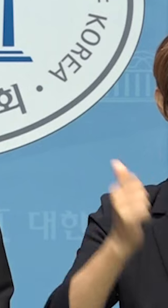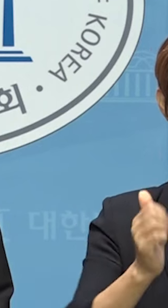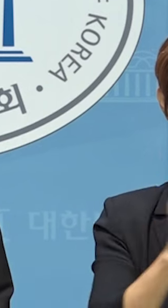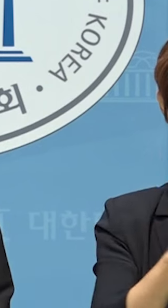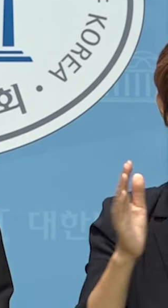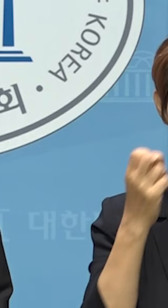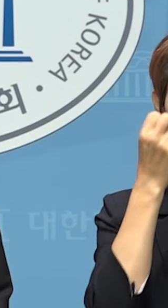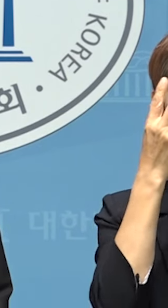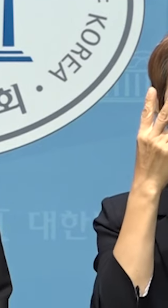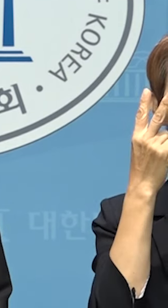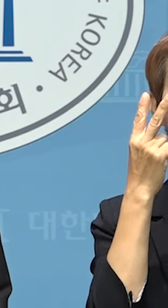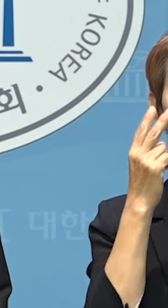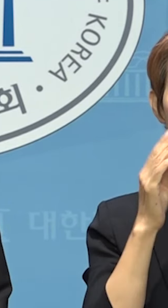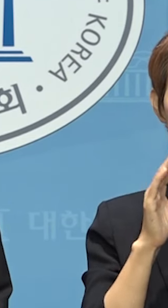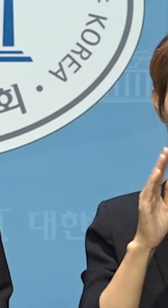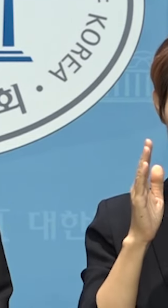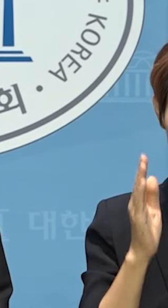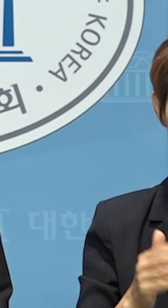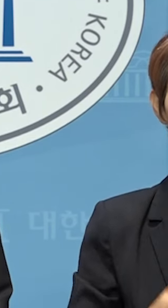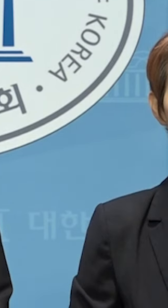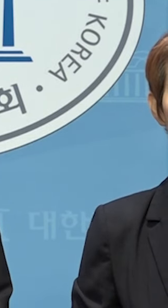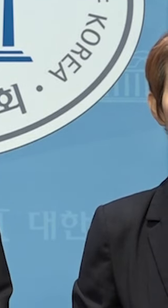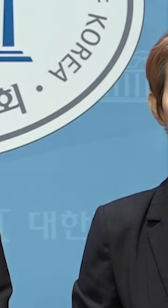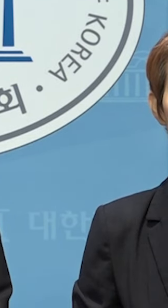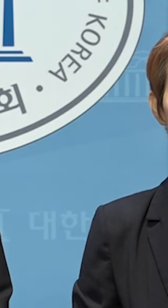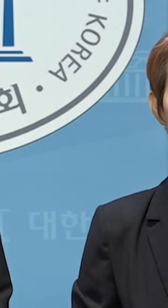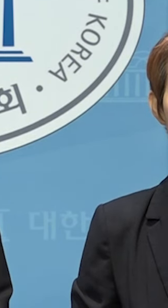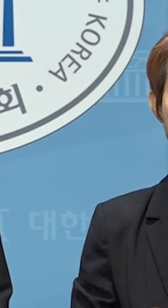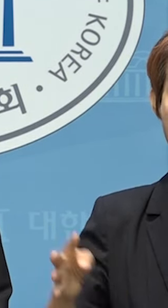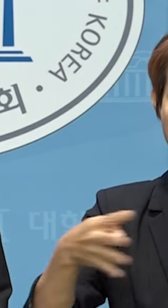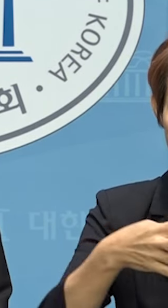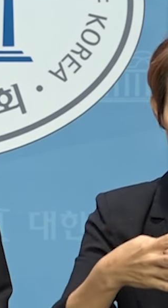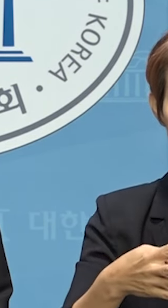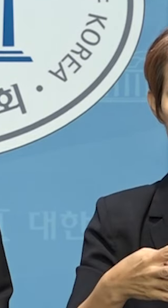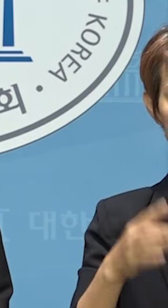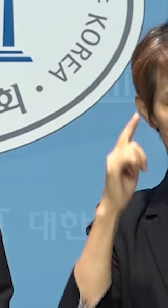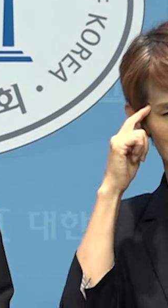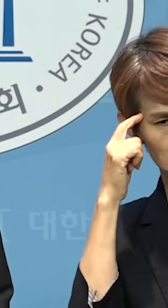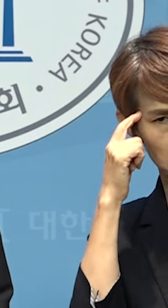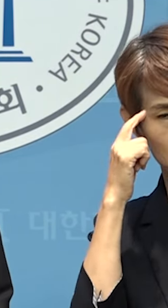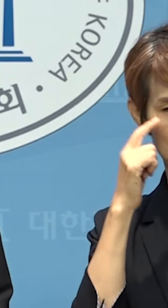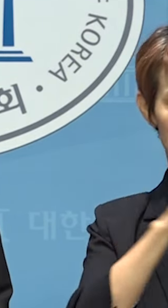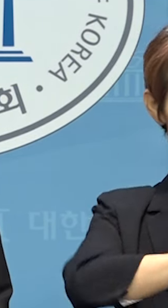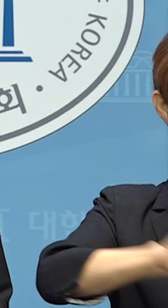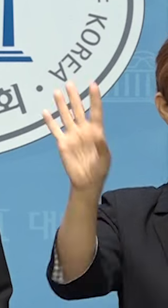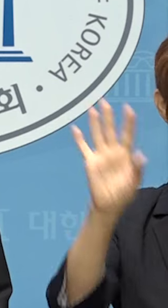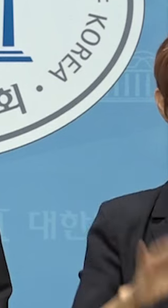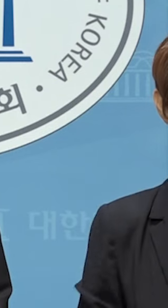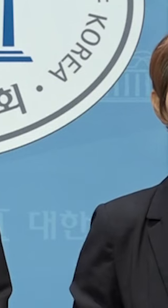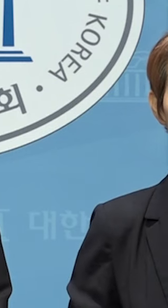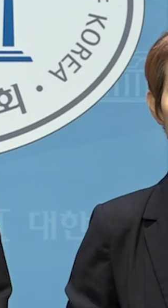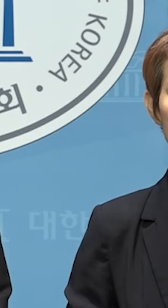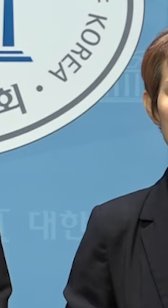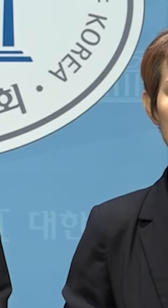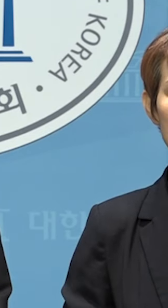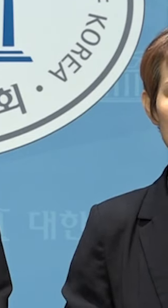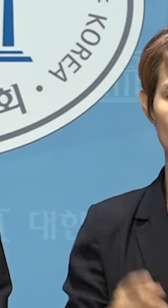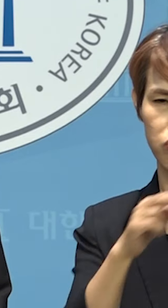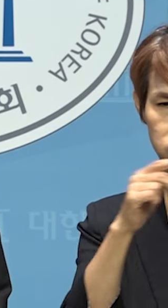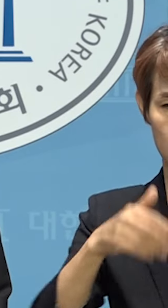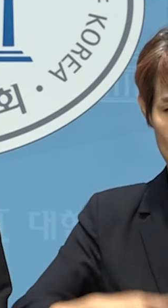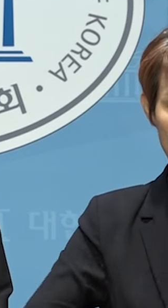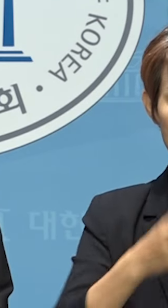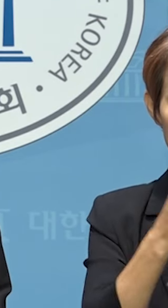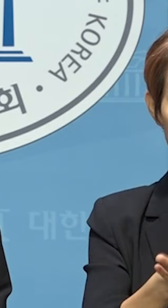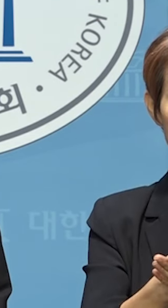만에 대의민주주의의 원칙인 합의와 수기를 내팽개치고 쟁점 법안을